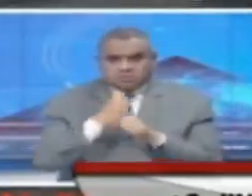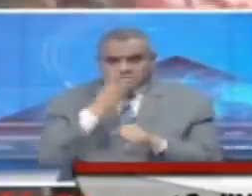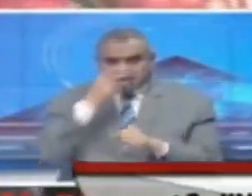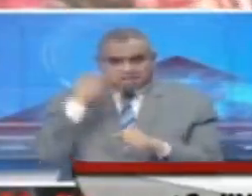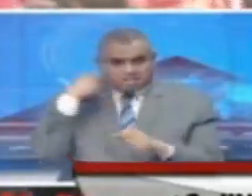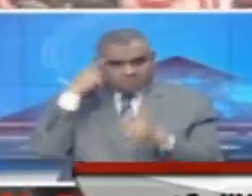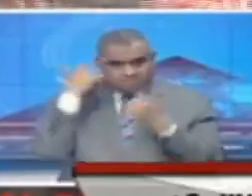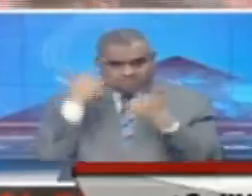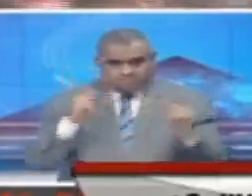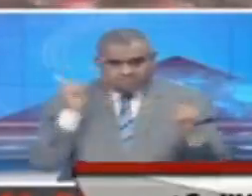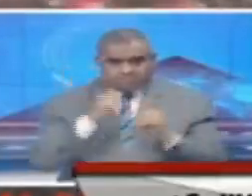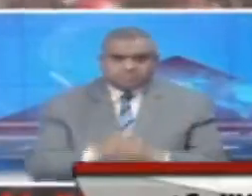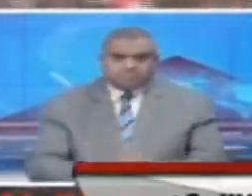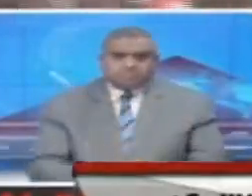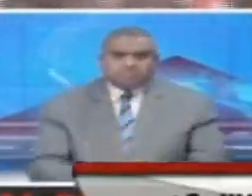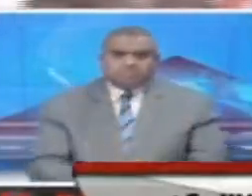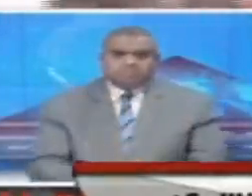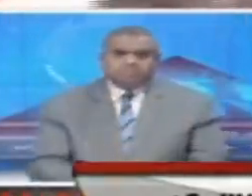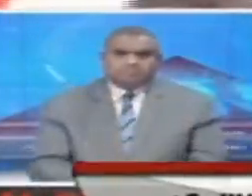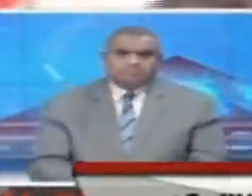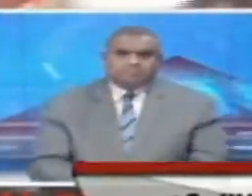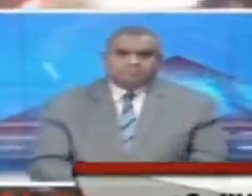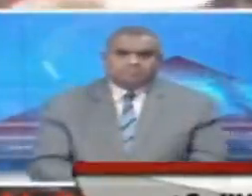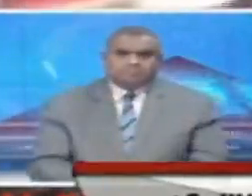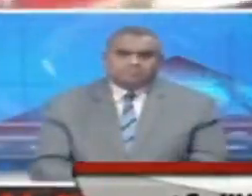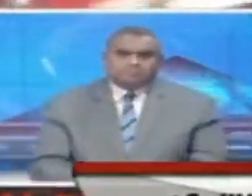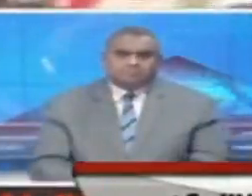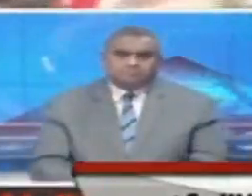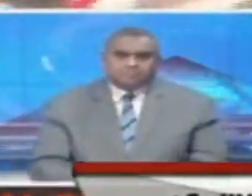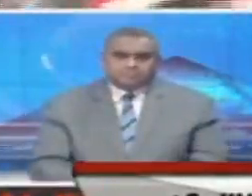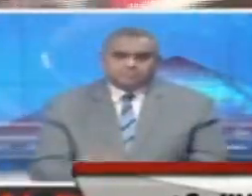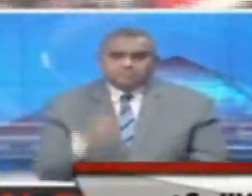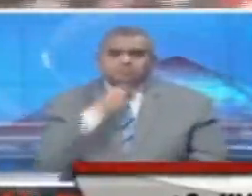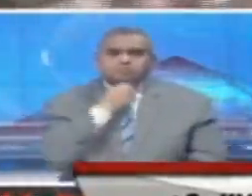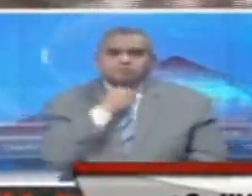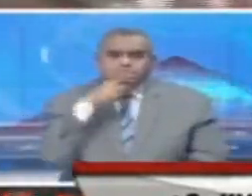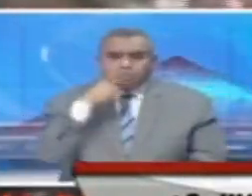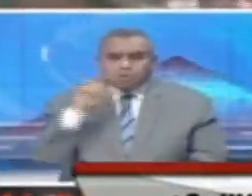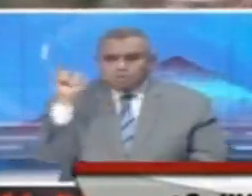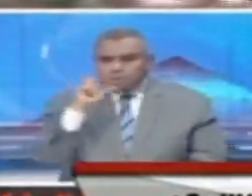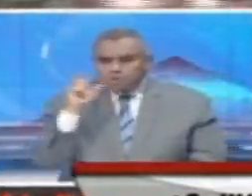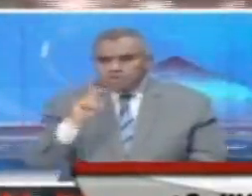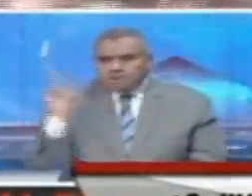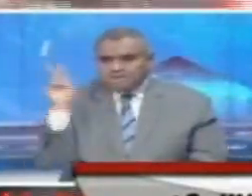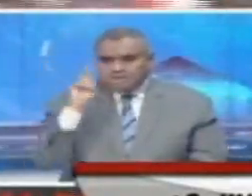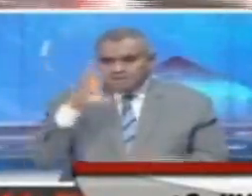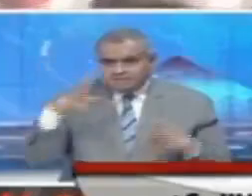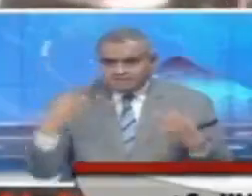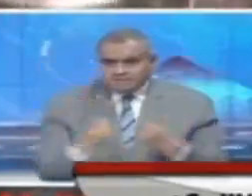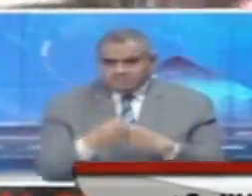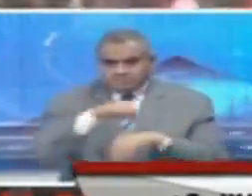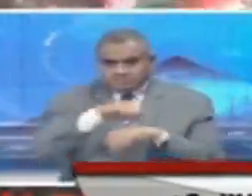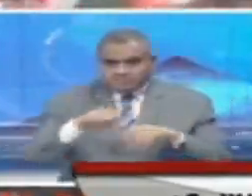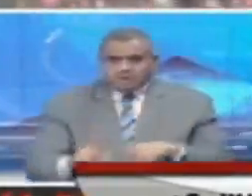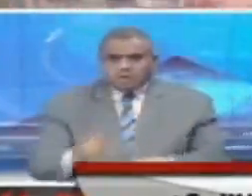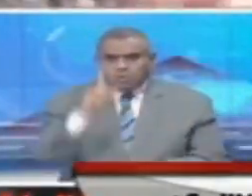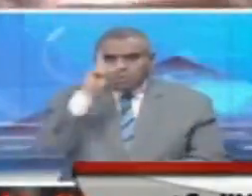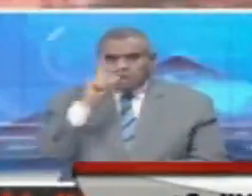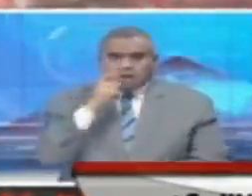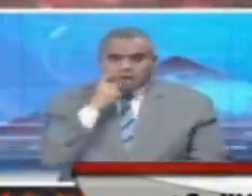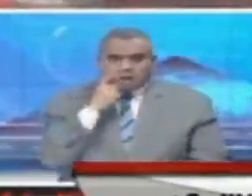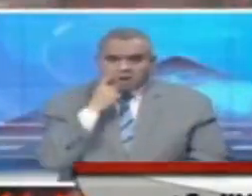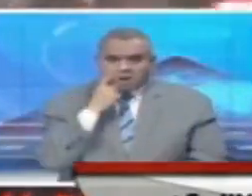البغيض. مسلم ومسيحي، مسلم ومسيحي، مسلم ومسيحي.